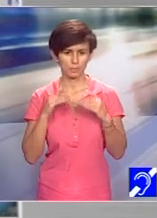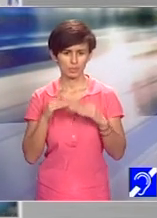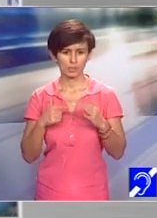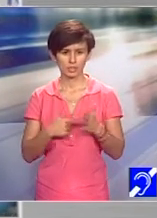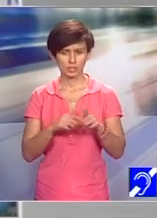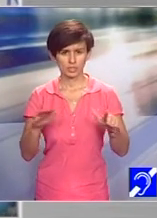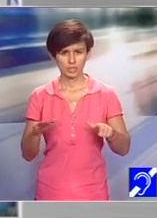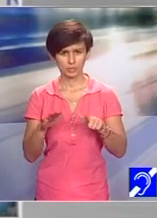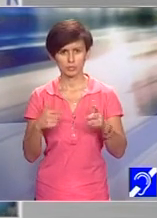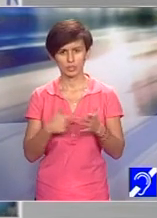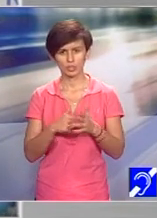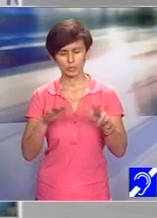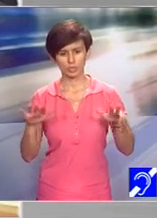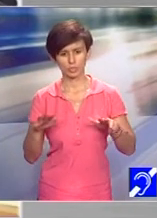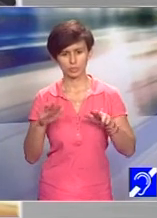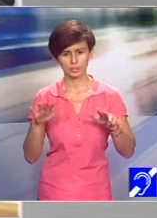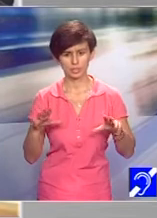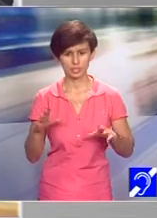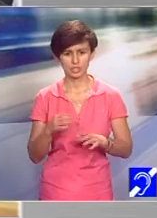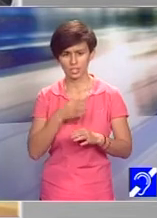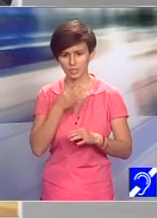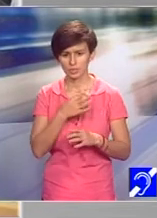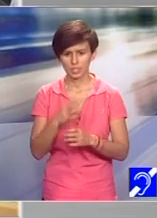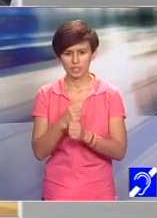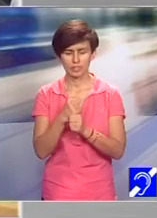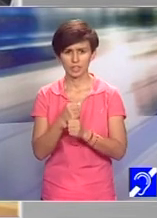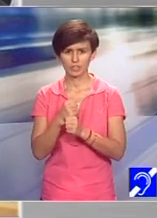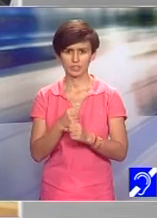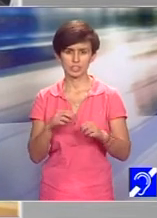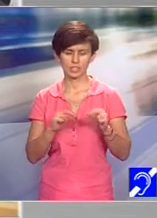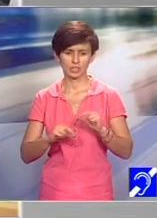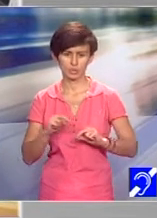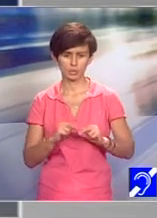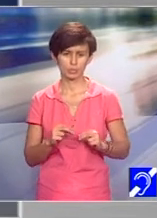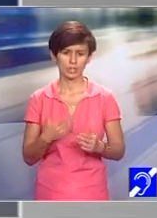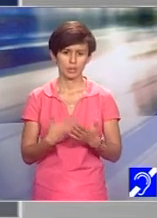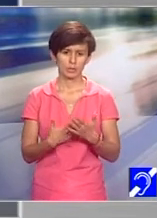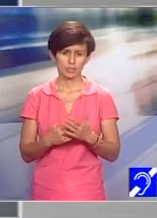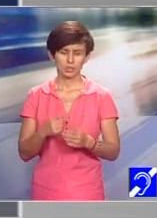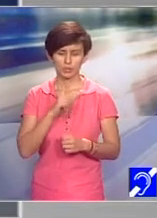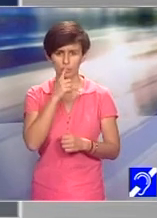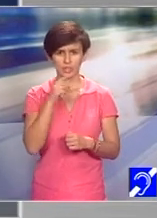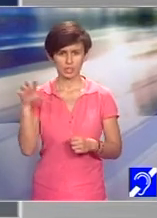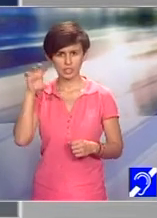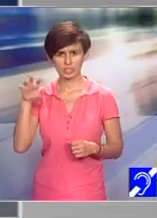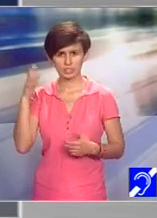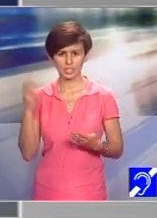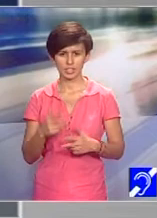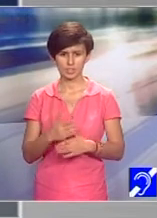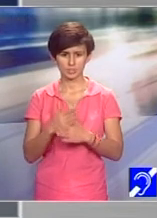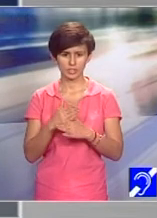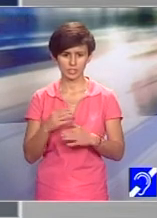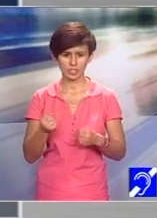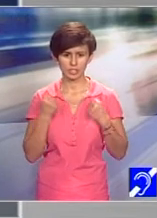2017-2018 aduce totodată vestea înființării clubului Pro Opera Transilvană, care vine în sprijinul acțiunilor culturale de interes local.